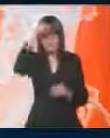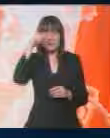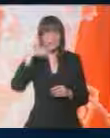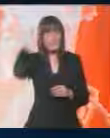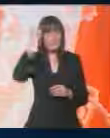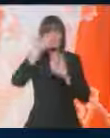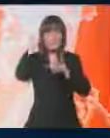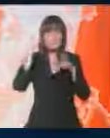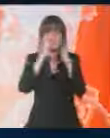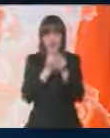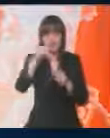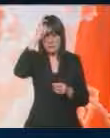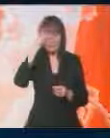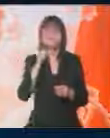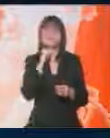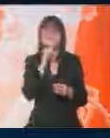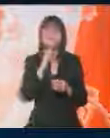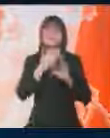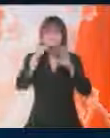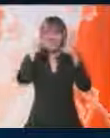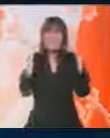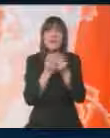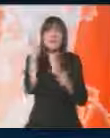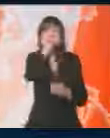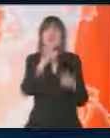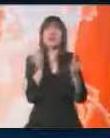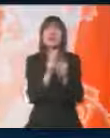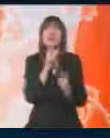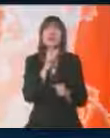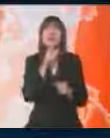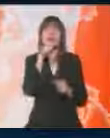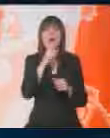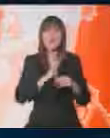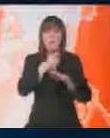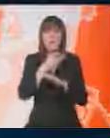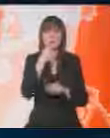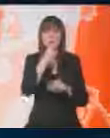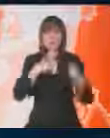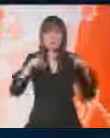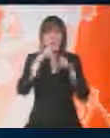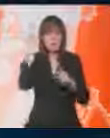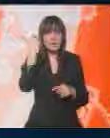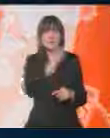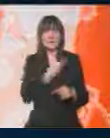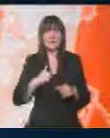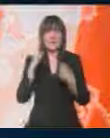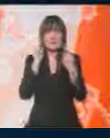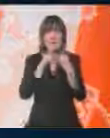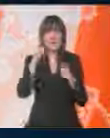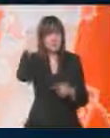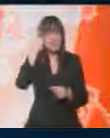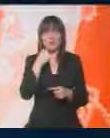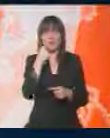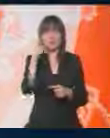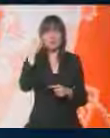pre svega, za Srbiju, ali i iznad svega za Evropsku uniju koja je na neki način sad u onoj uluzi u kojoj je nekad Jugoslavija bila prema Kosovu. Znači, reč je o